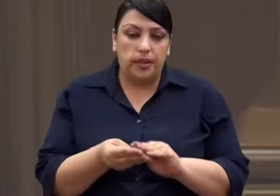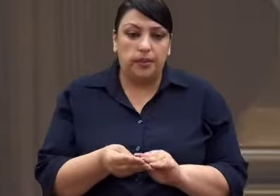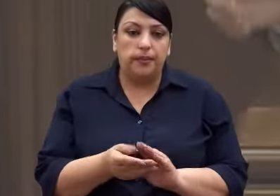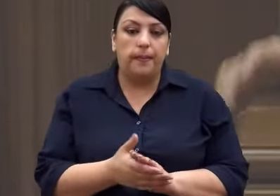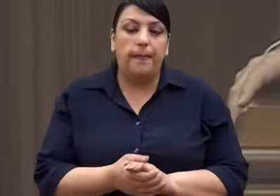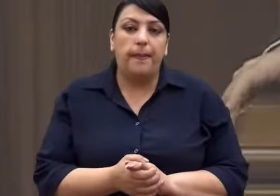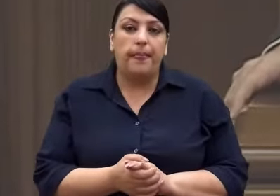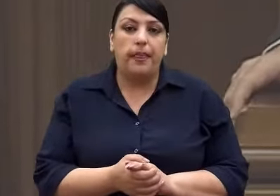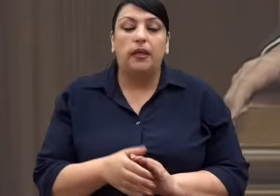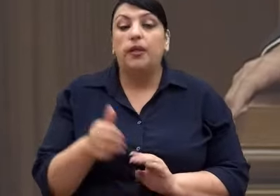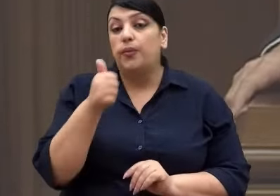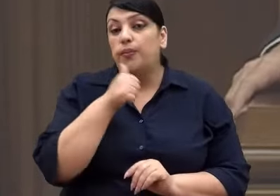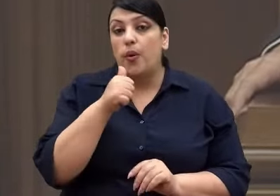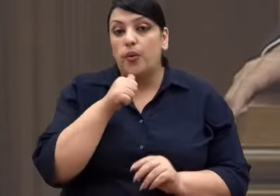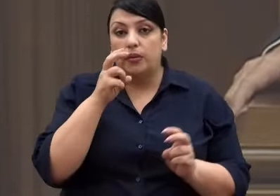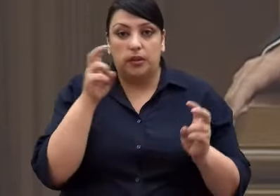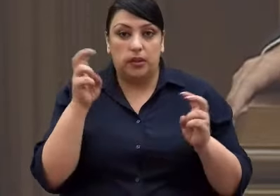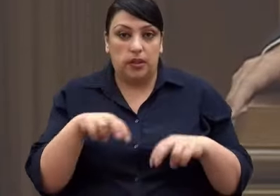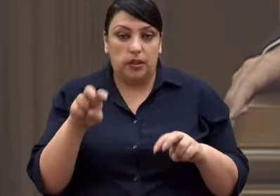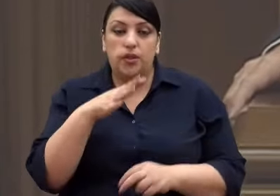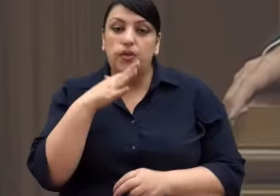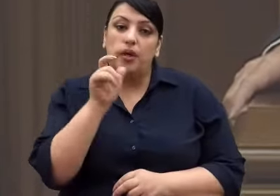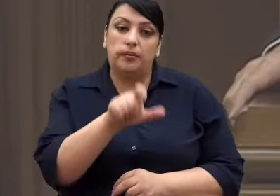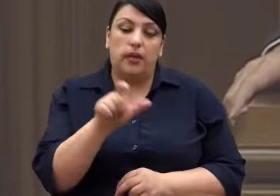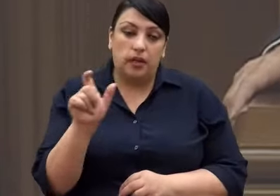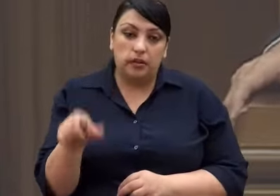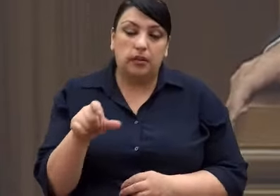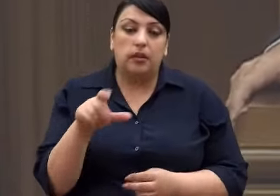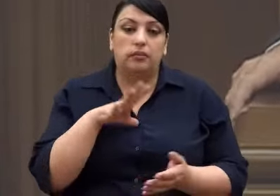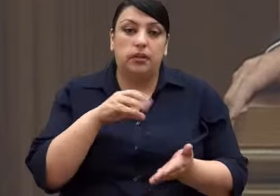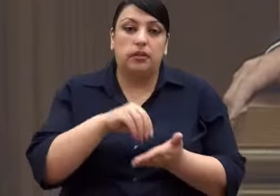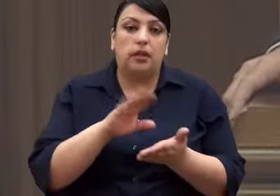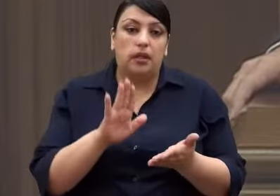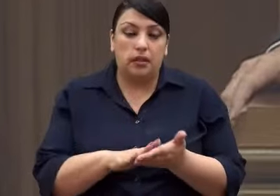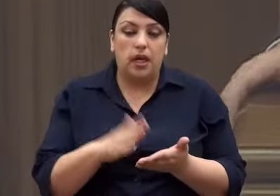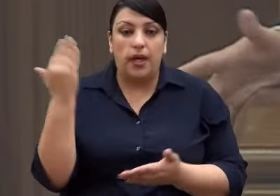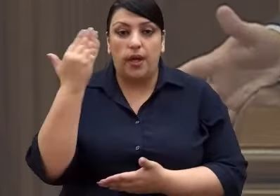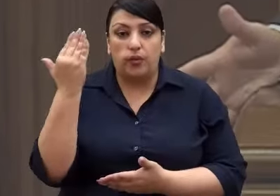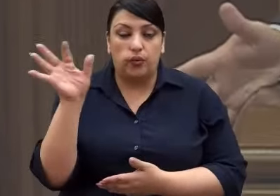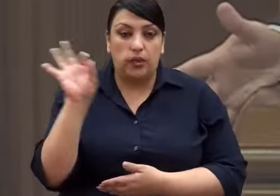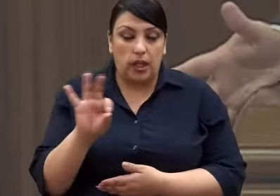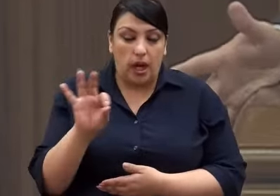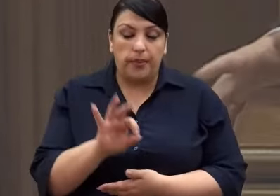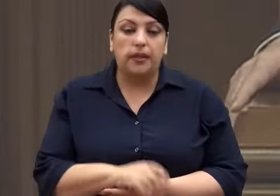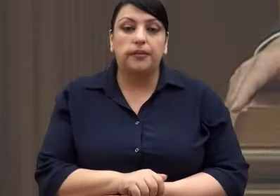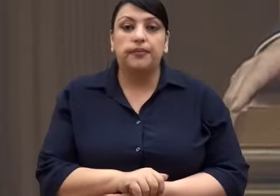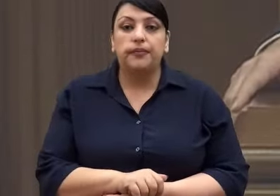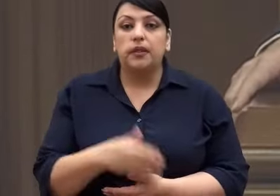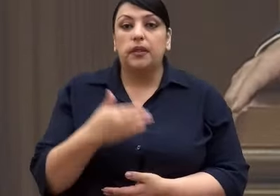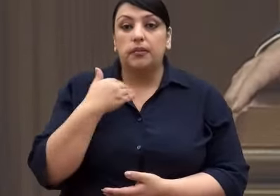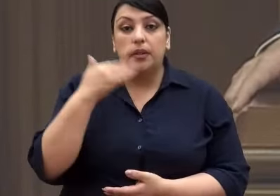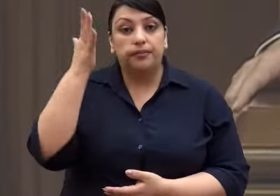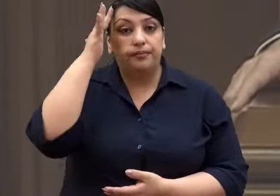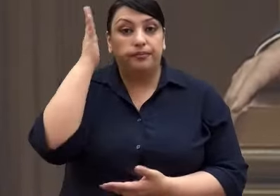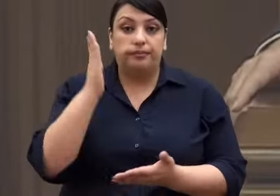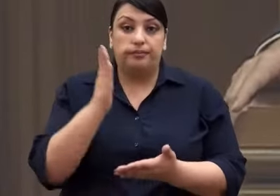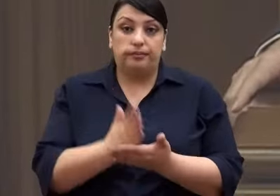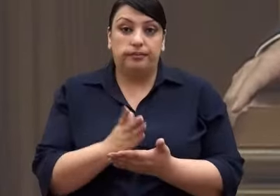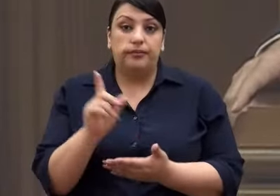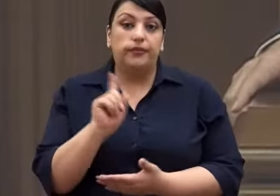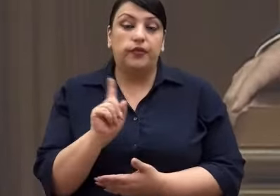տեսնում եմ փորձագետներն շատ կան, շատերը գրանցվել են ելույթների համար։ Մեր ակնկալիքն այն էր, որ